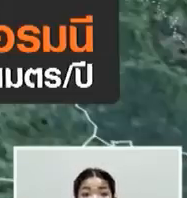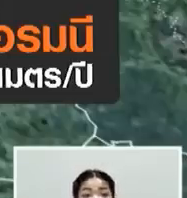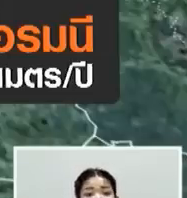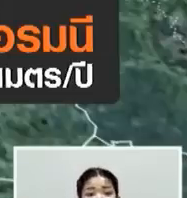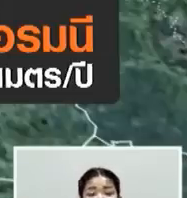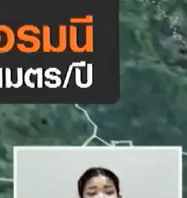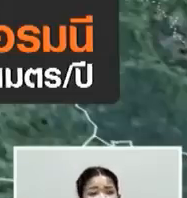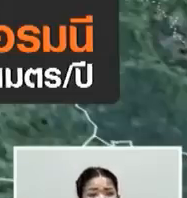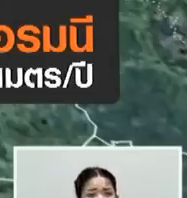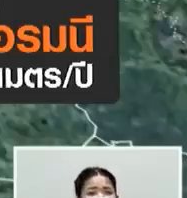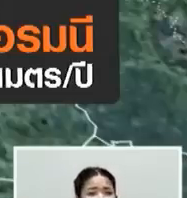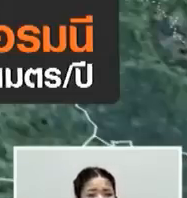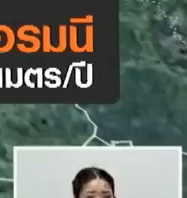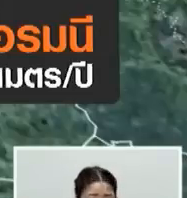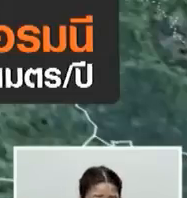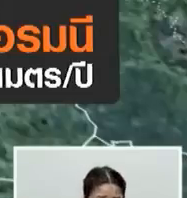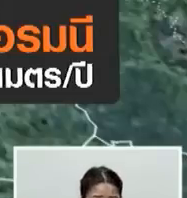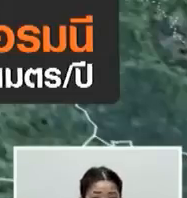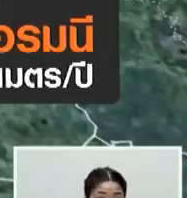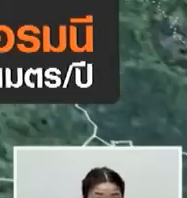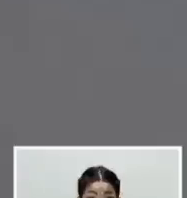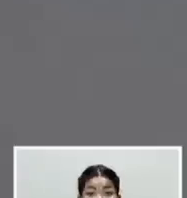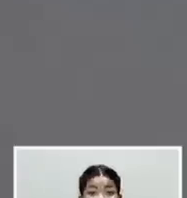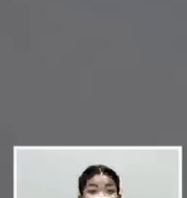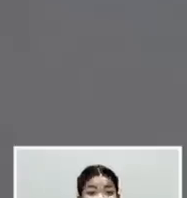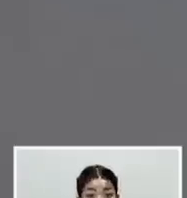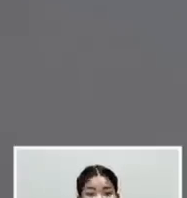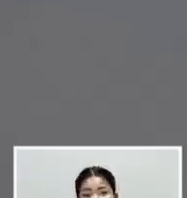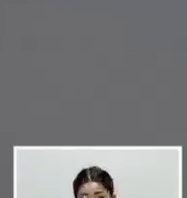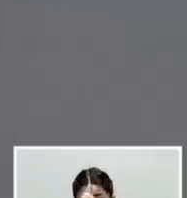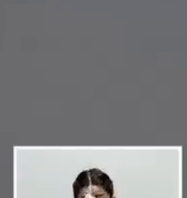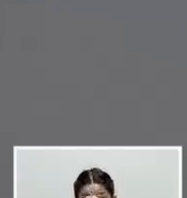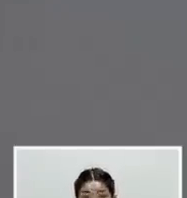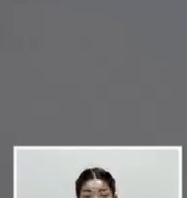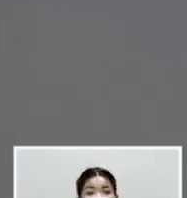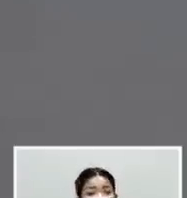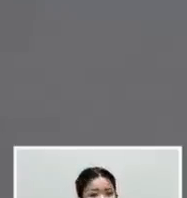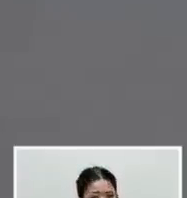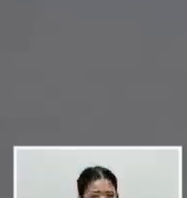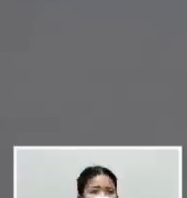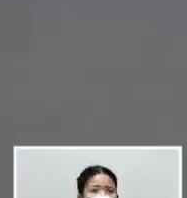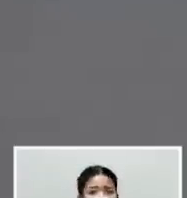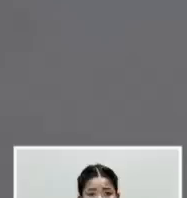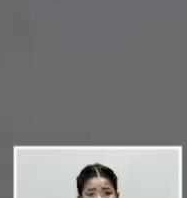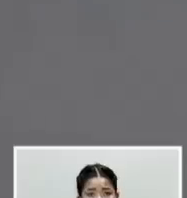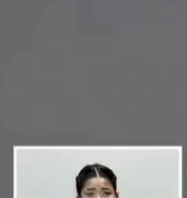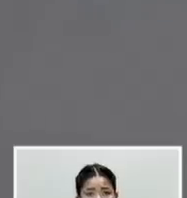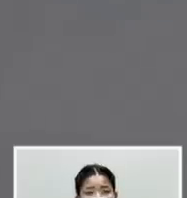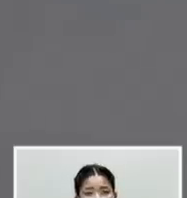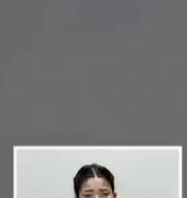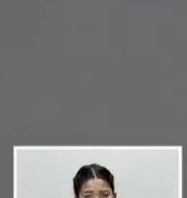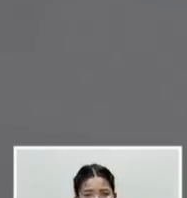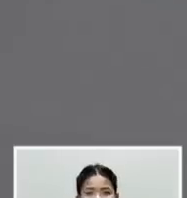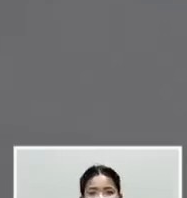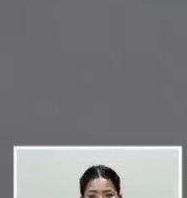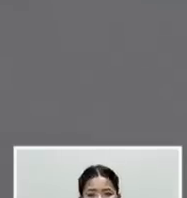าณก๊าซธรรมชาติที่ส่งผ่านท่อ Nord Stream 1นะคะแม้เยอรมนีจะยืนยันว่าโครงการดังกล่าวเป็นของภาคเอกชนและไม่มีการแทรกแซง